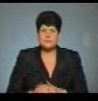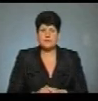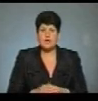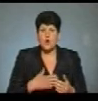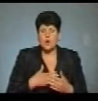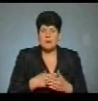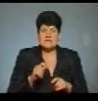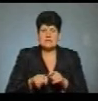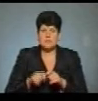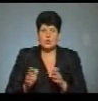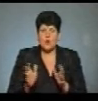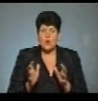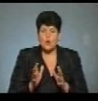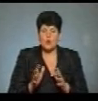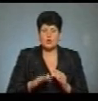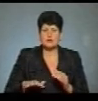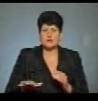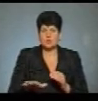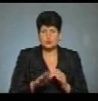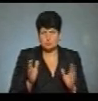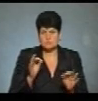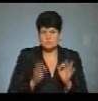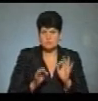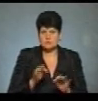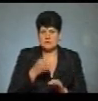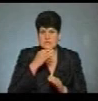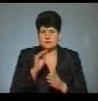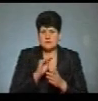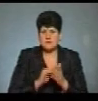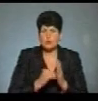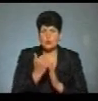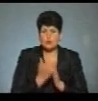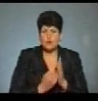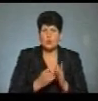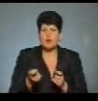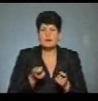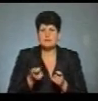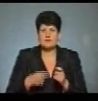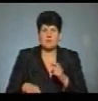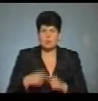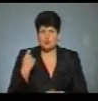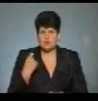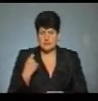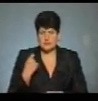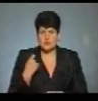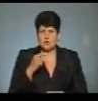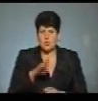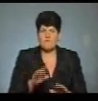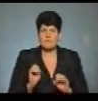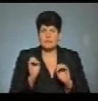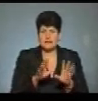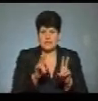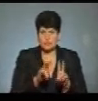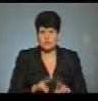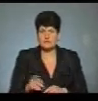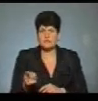Громадський інспектор з охорони довкілля Володимир Сосновий розповів, що склав протокол про адміністративне правопорушення. Його передасть на розгляд